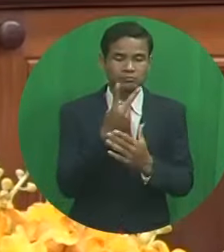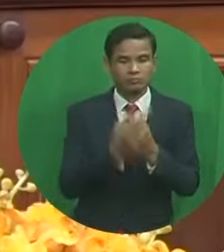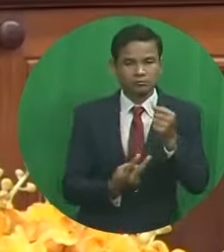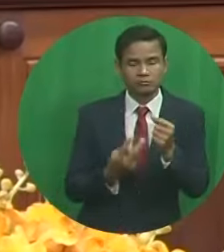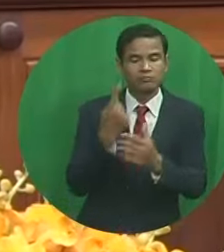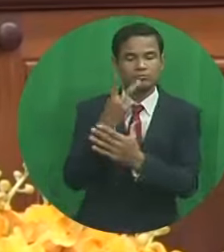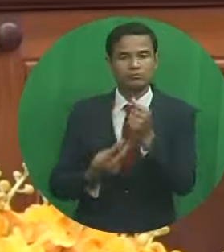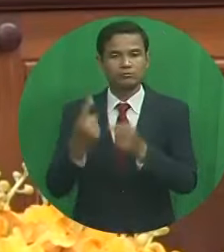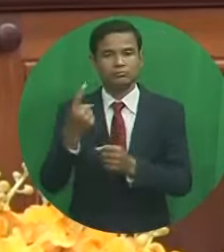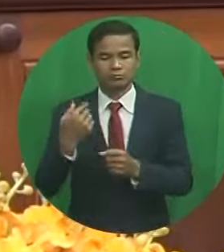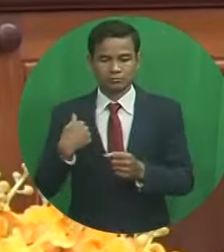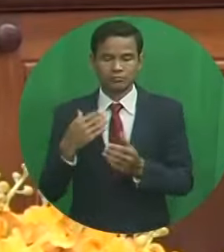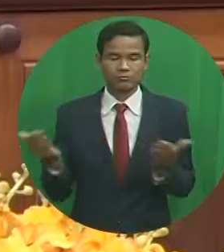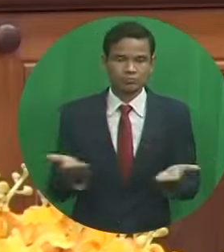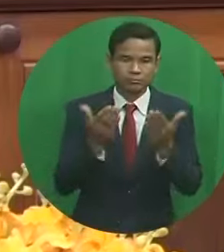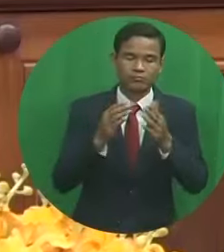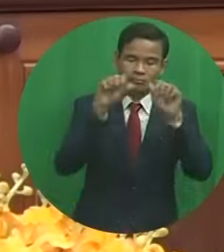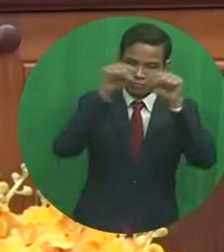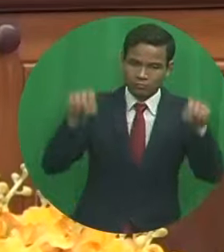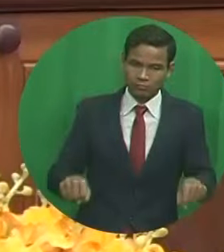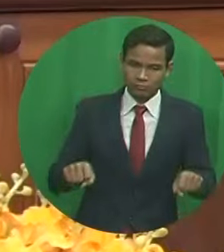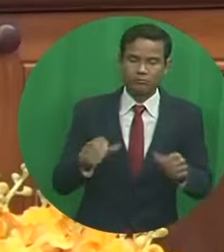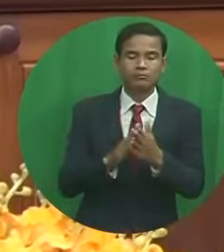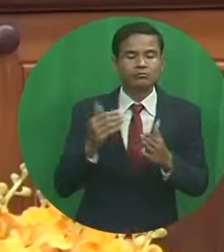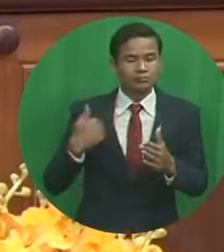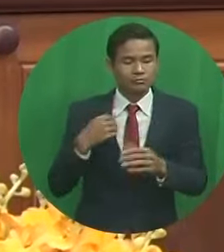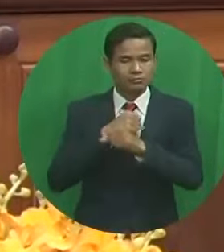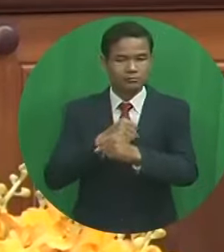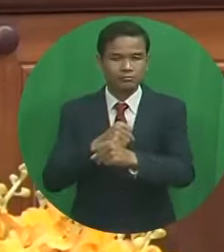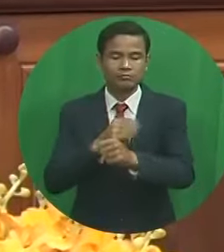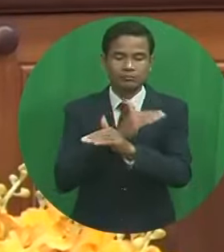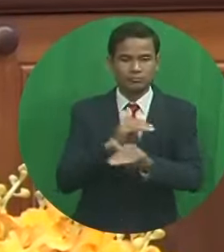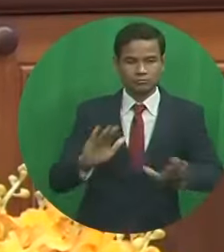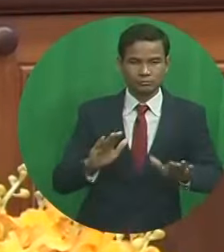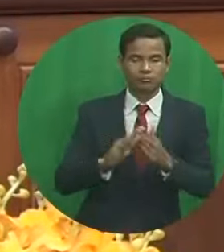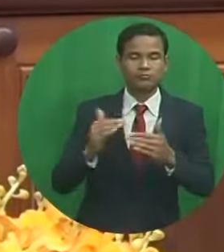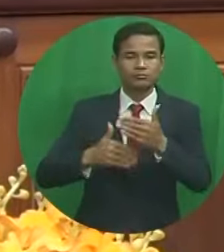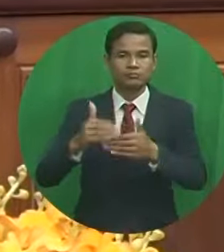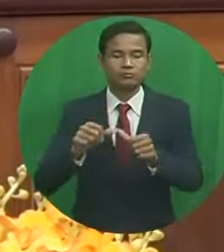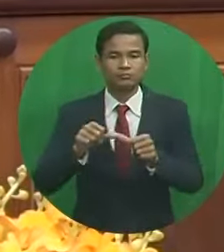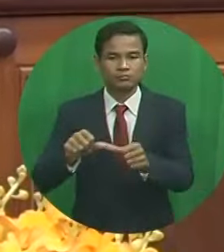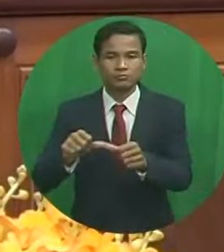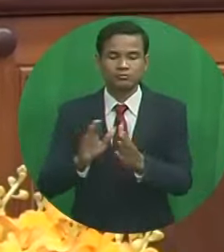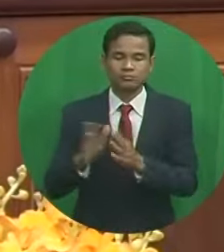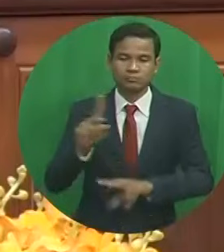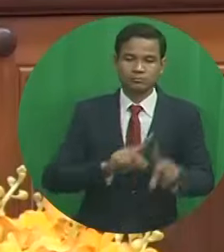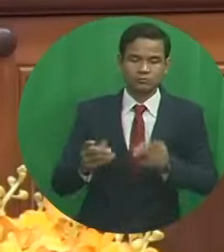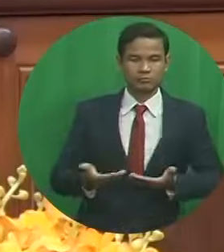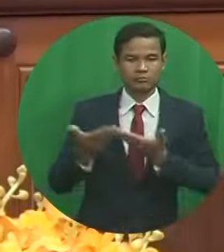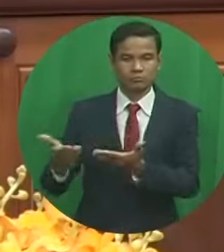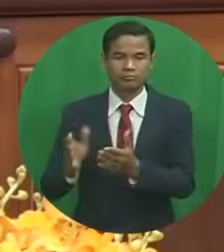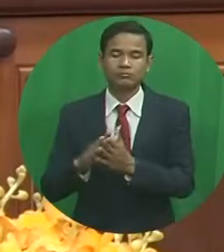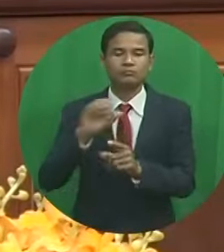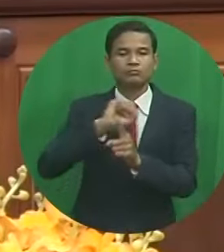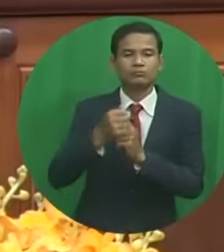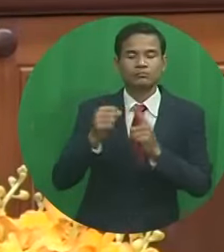ភាគីដើម្បីលើកកម្ពស់ប្រព័ន្ធពហុភាគីនិយមការពារសុខសន្តិភាពស្ថិរភាពជូនប្រជាពលរដ្ឋក្នុងបរិបទ